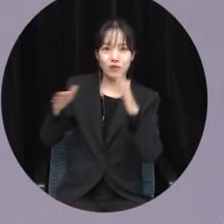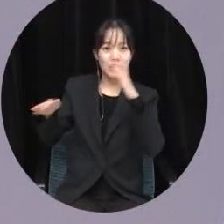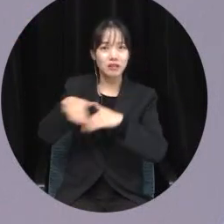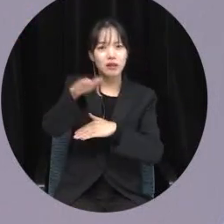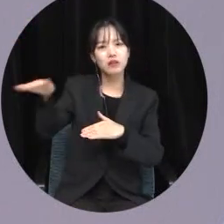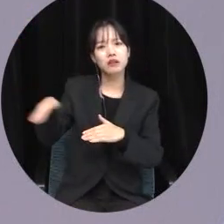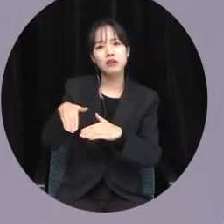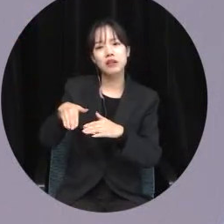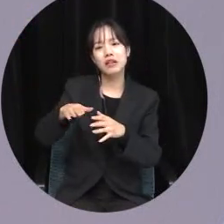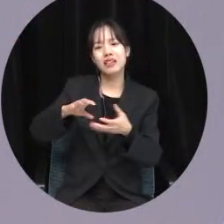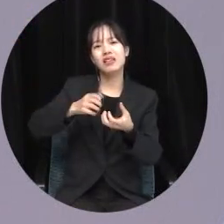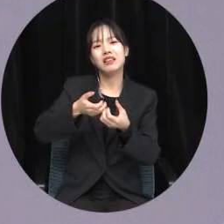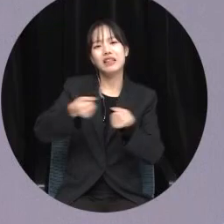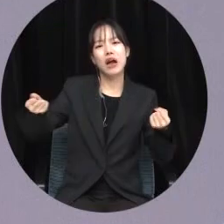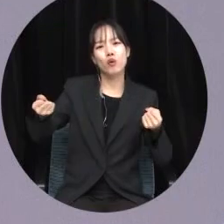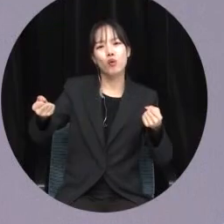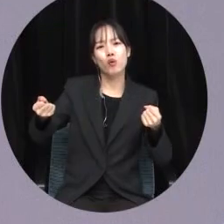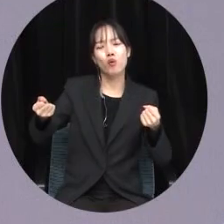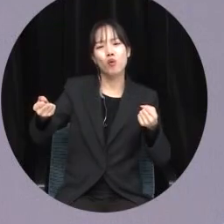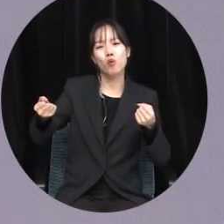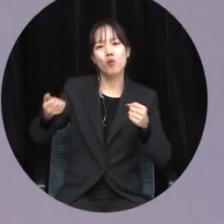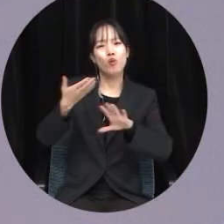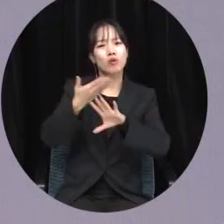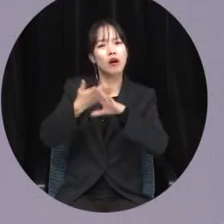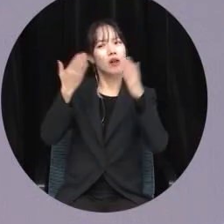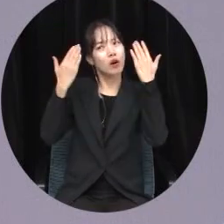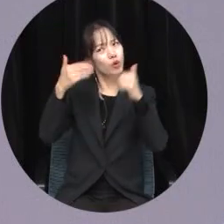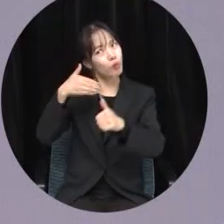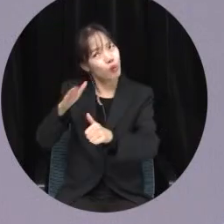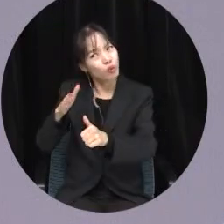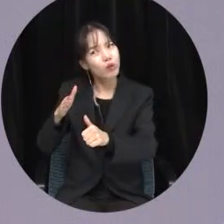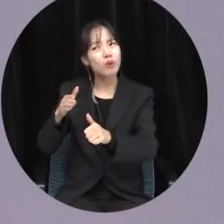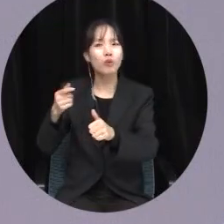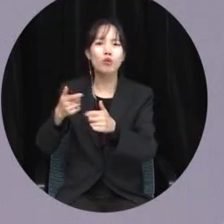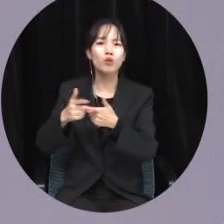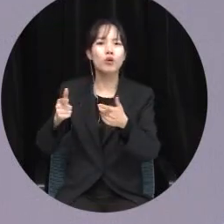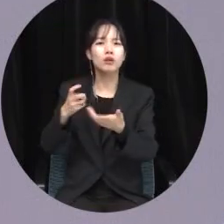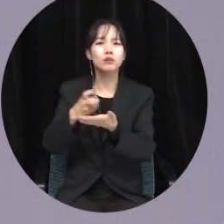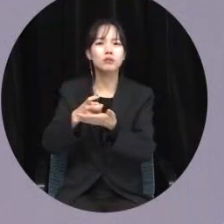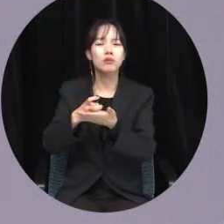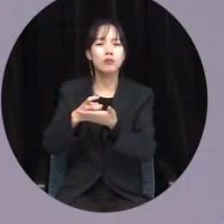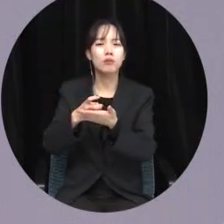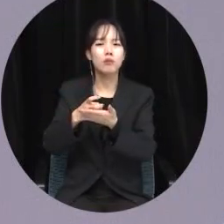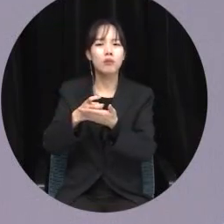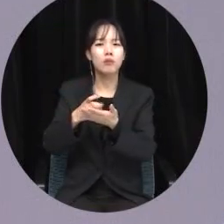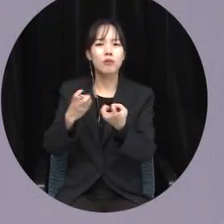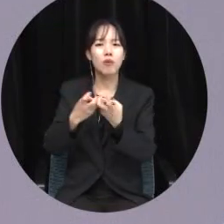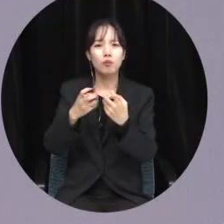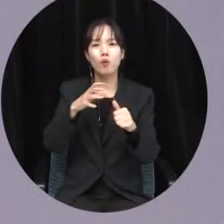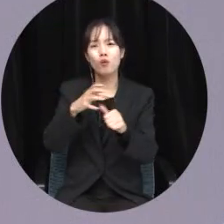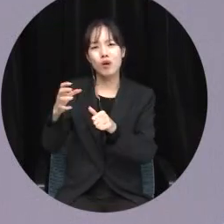학과 수업뿐만 아니라 그런 어떤 인성 수업도 진행되도록 하는 것이